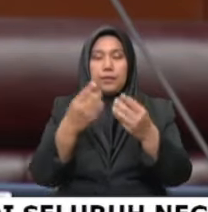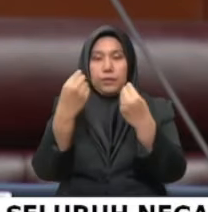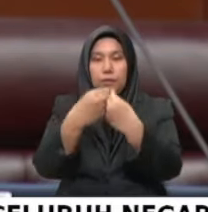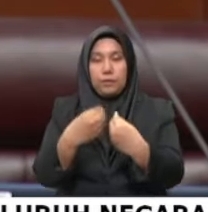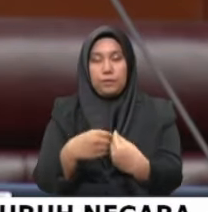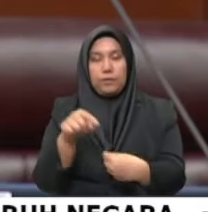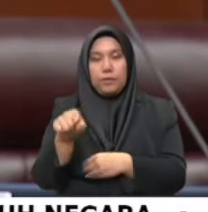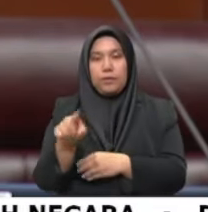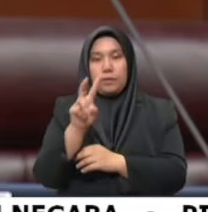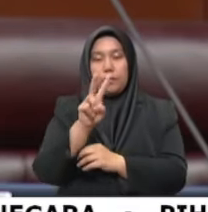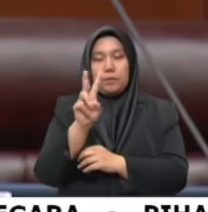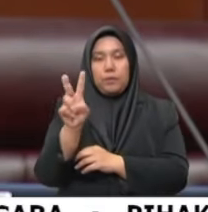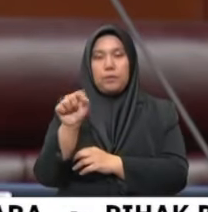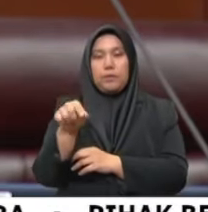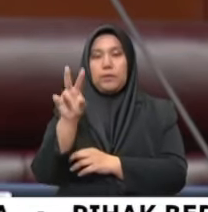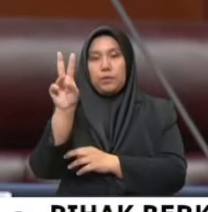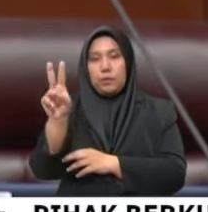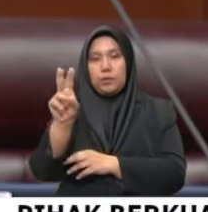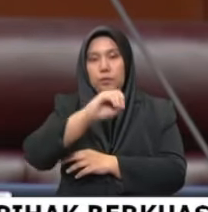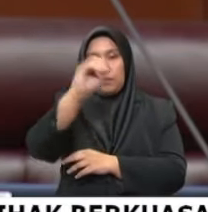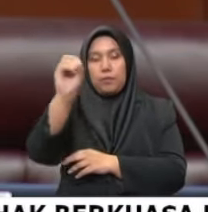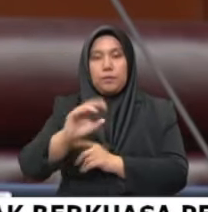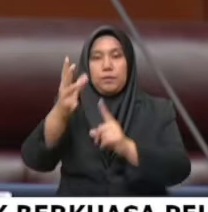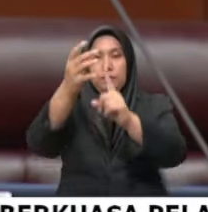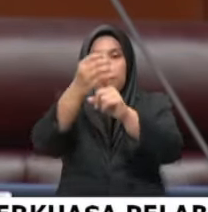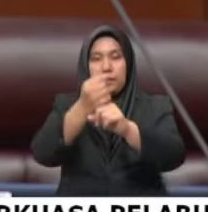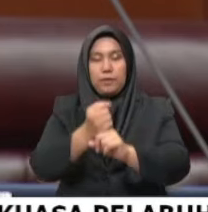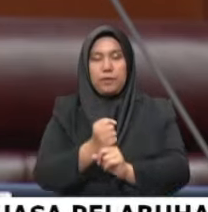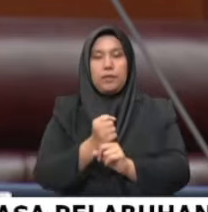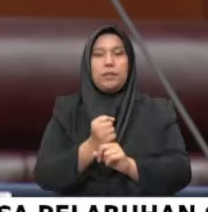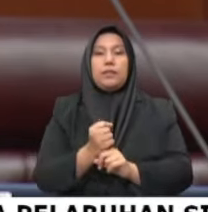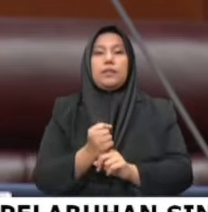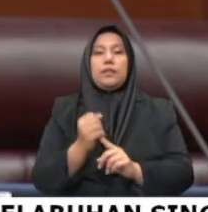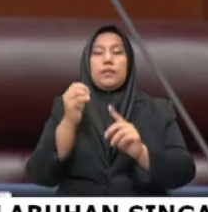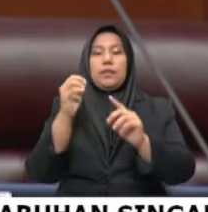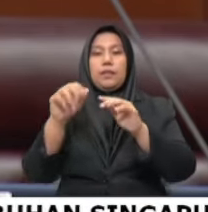sebanyak 22.7% mencapai tahap asas,